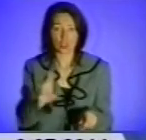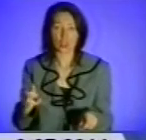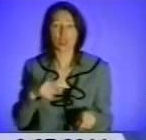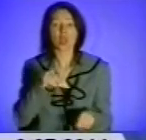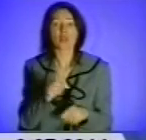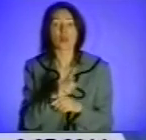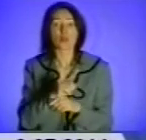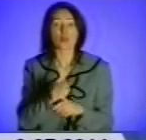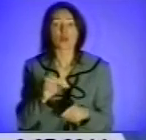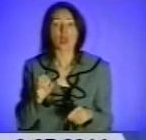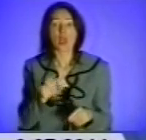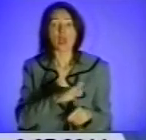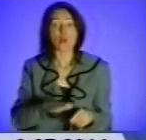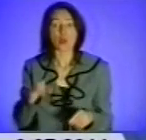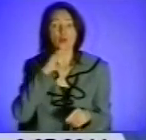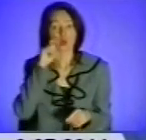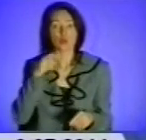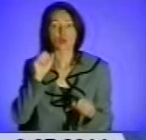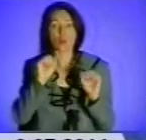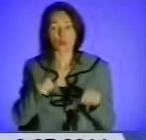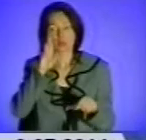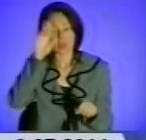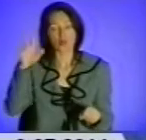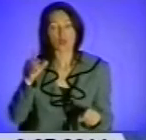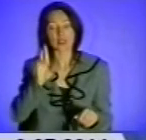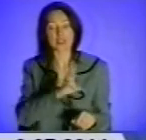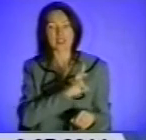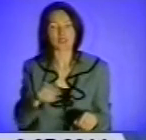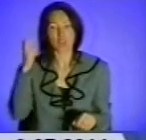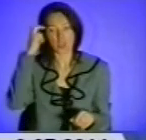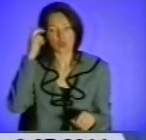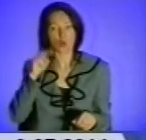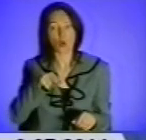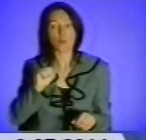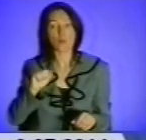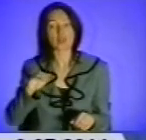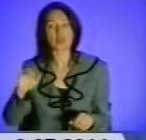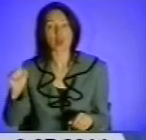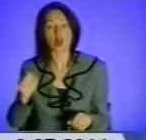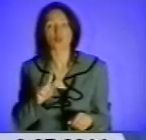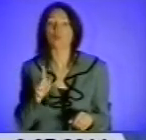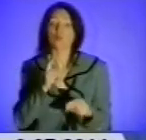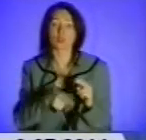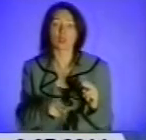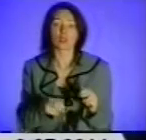єпархії Української православної церкви Київського патріархату. Чим завершилося протистояння? Далі у